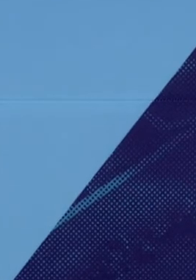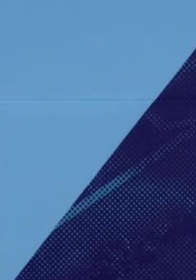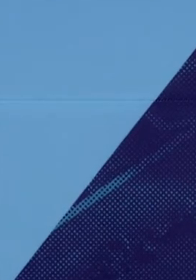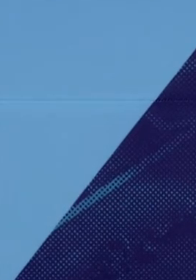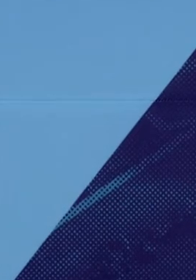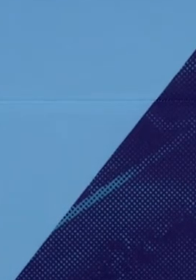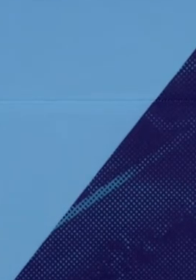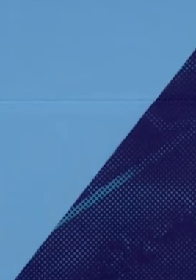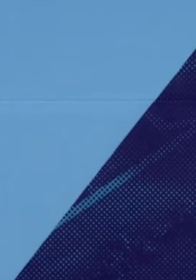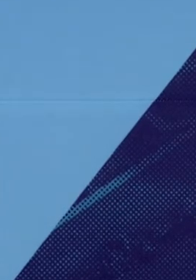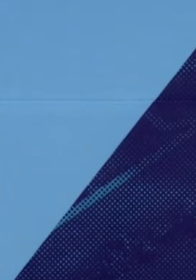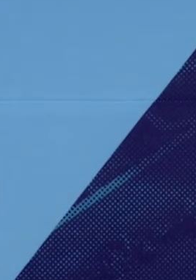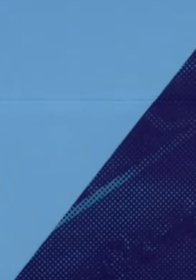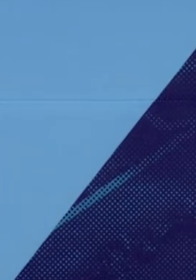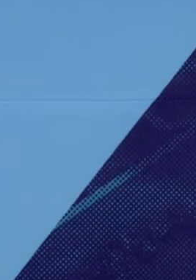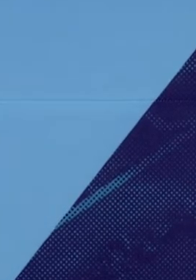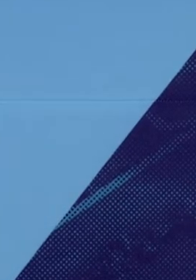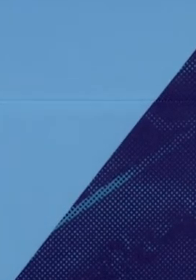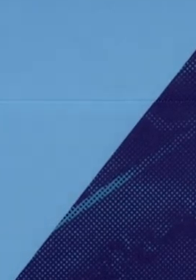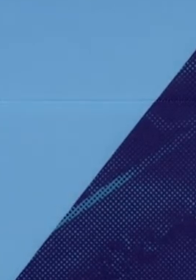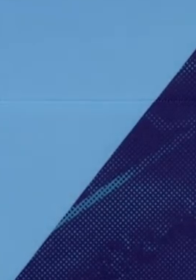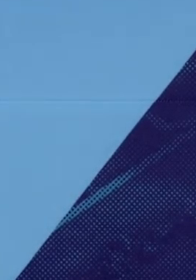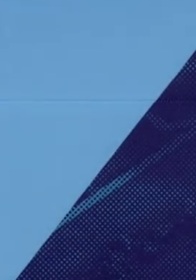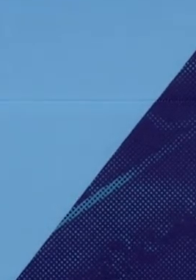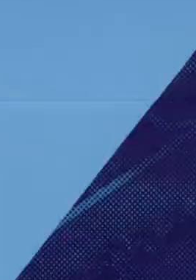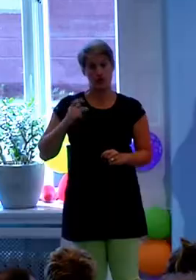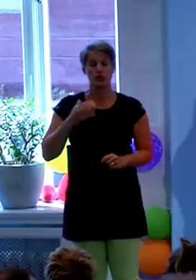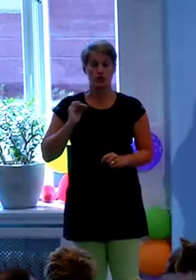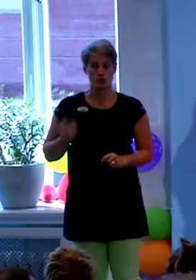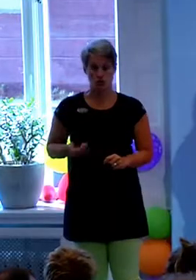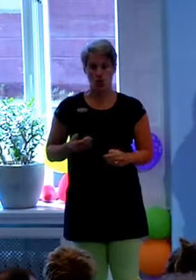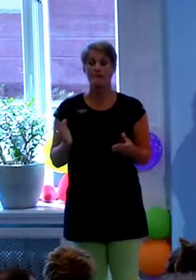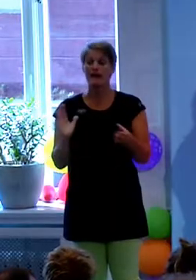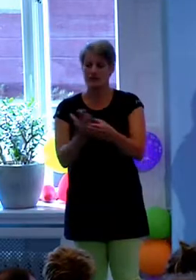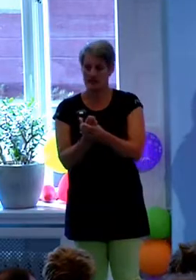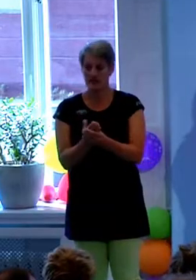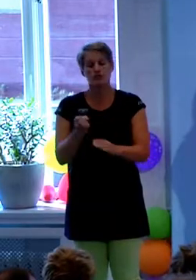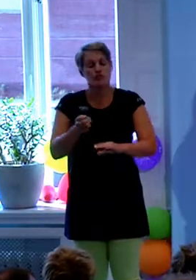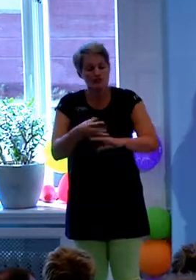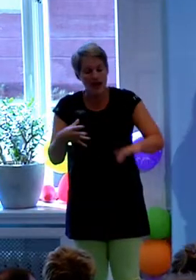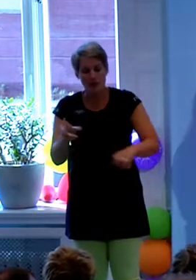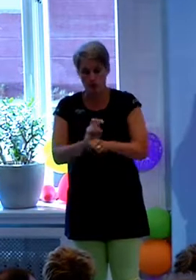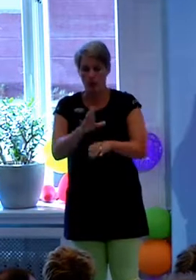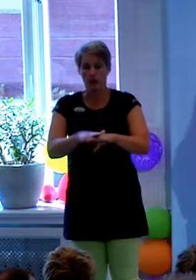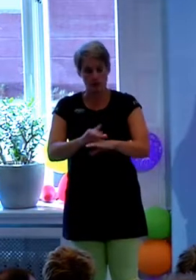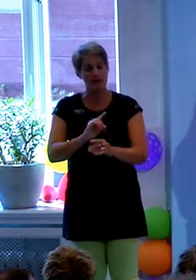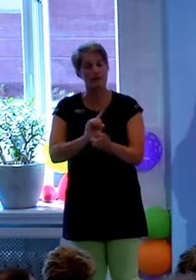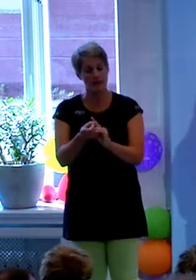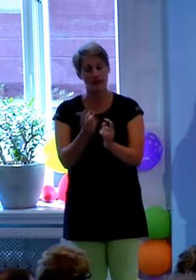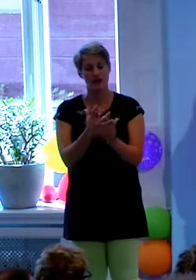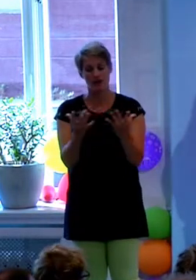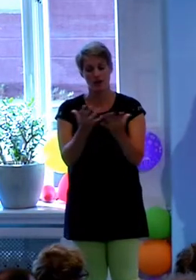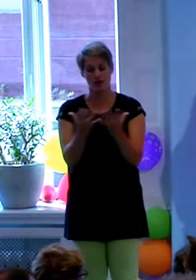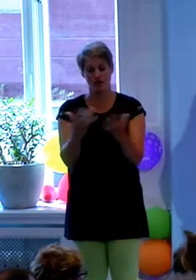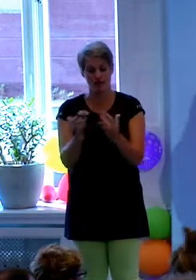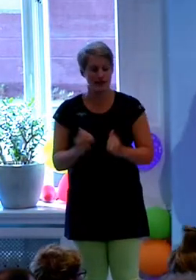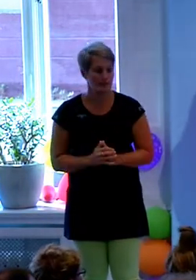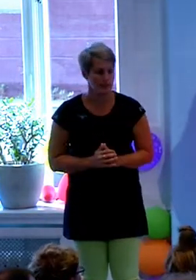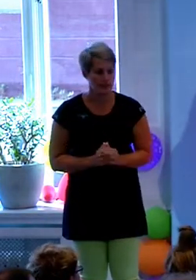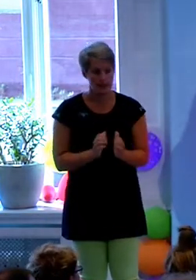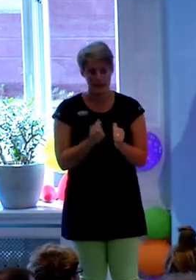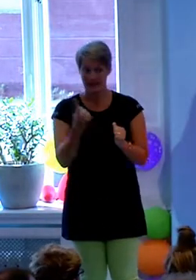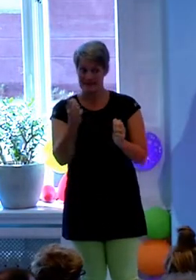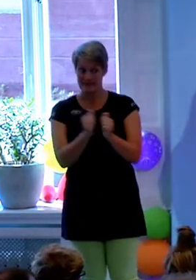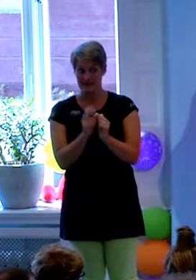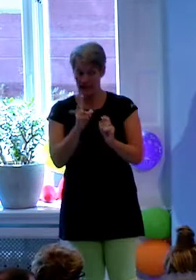duktiga, vassa spelare i Åbo Stalmansvenskan som är väl värt att gå och kolla på och inte kommer om fler och fler talanger. Men det låter som att uppsökande verksamhet